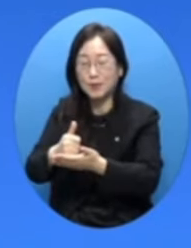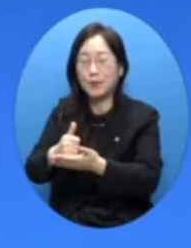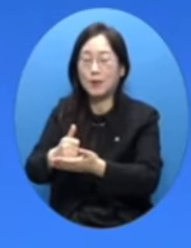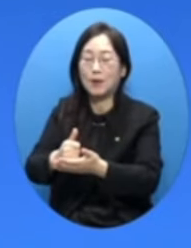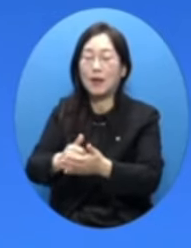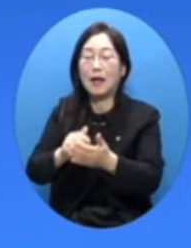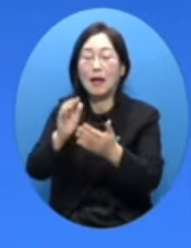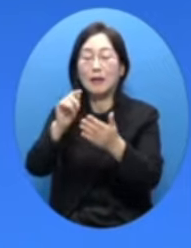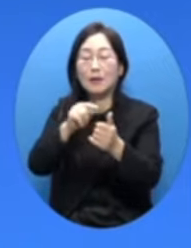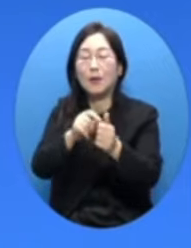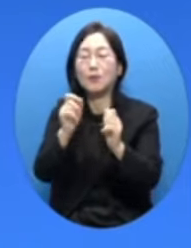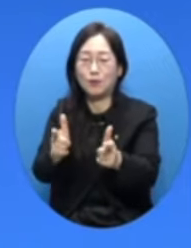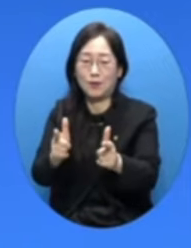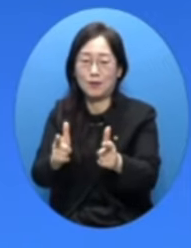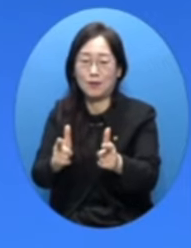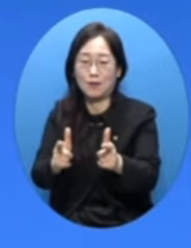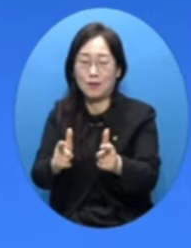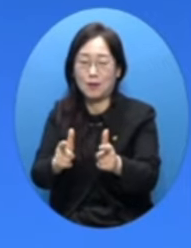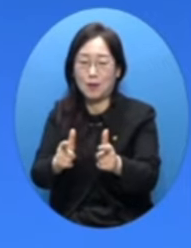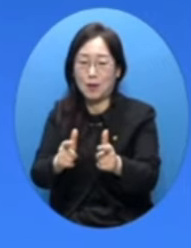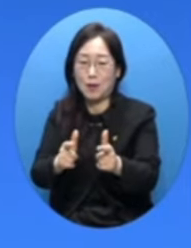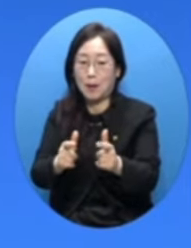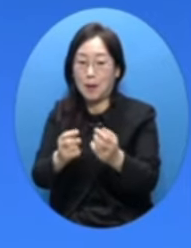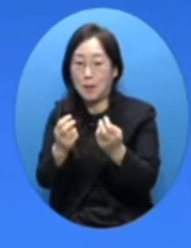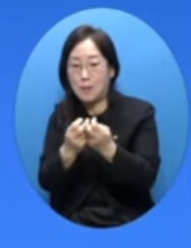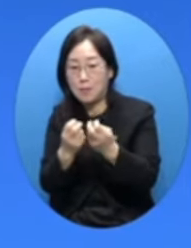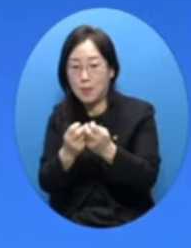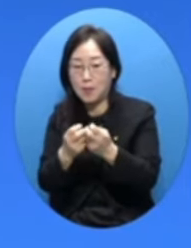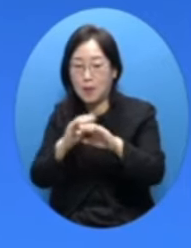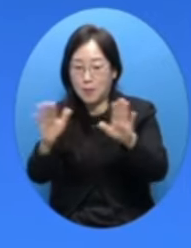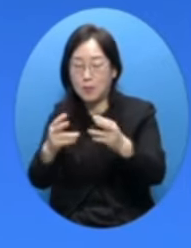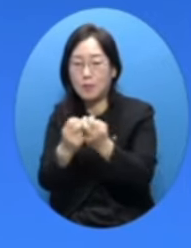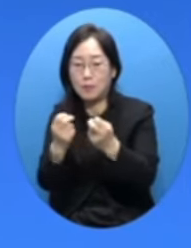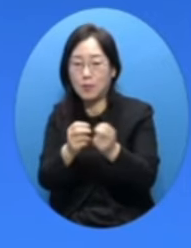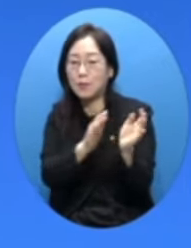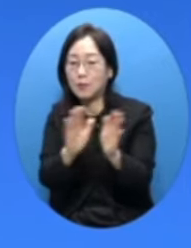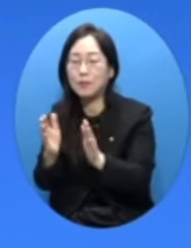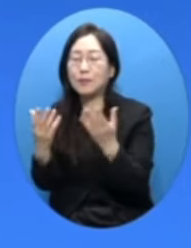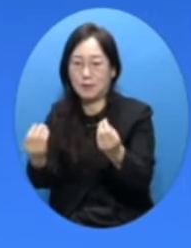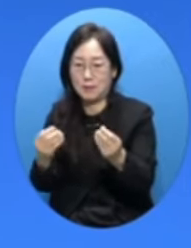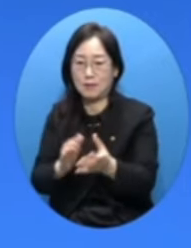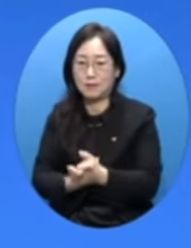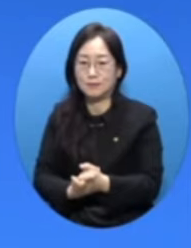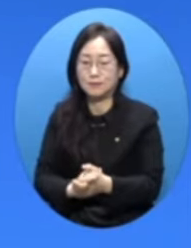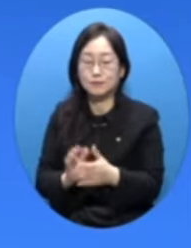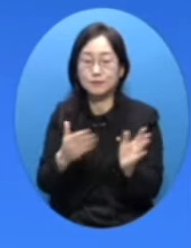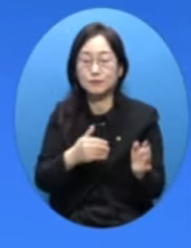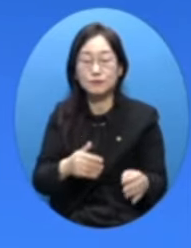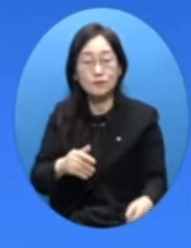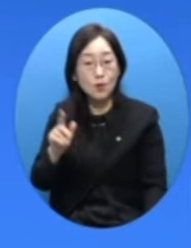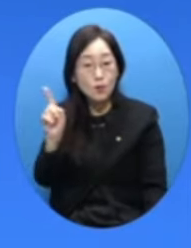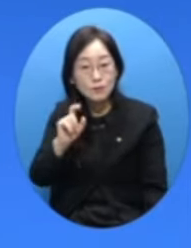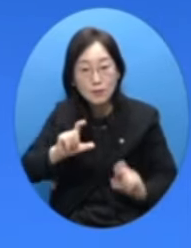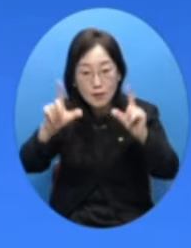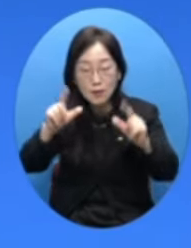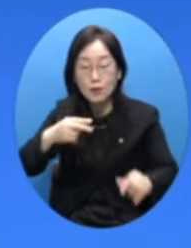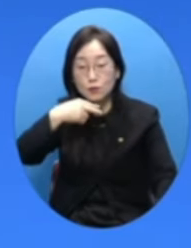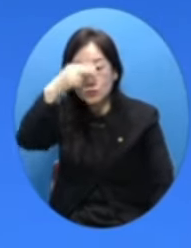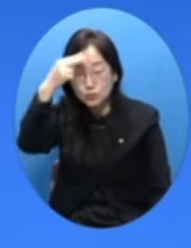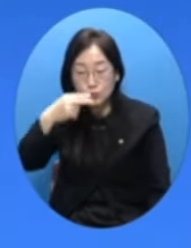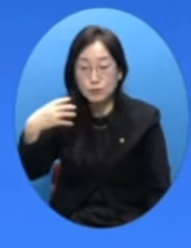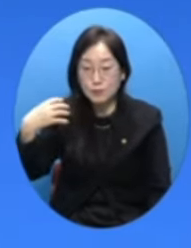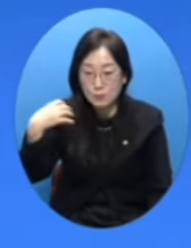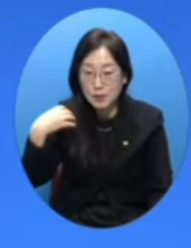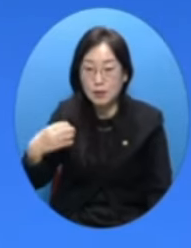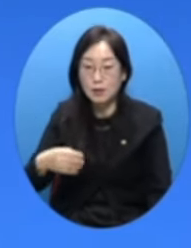나갈 최선의 길을 예비해놓고 계셨던 것입니다. 하루는 술 맡은 관원과 떡굽는